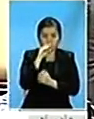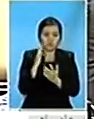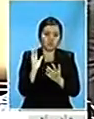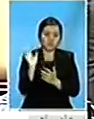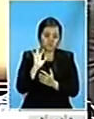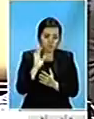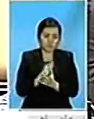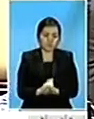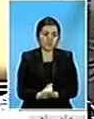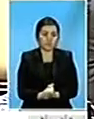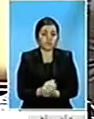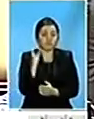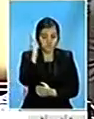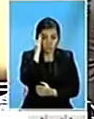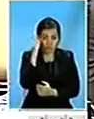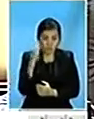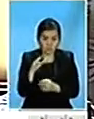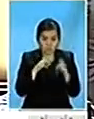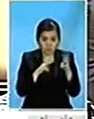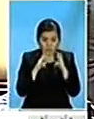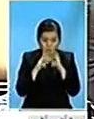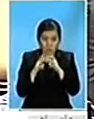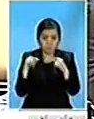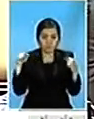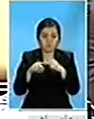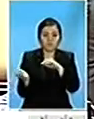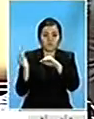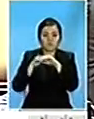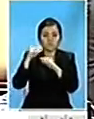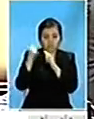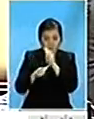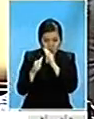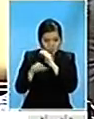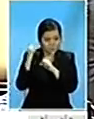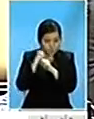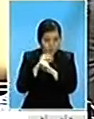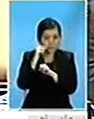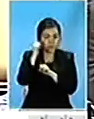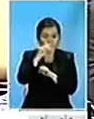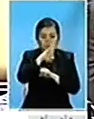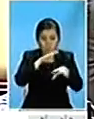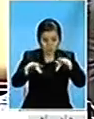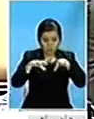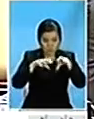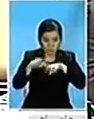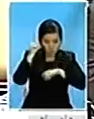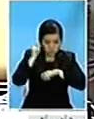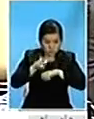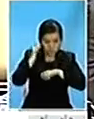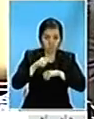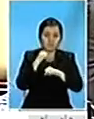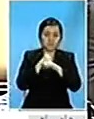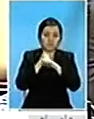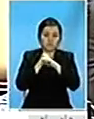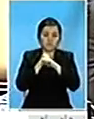ใดแต่ท่านคงทราบดีนะครับว่าการขยายฐานภาษีในประเทศนี้เป็นเรื่องที่เป็นไปได้ถ้าหากเรามีการดำเนินการกันอย่างจริงจังและใน